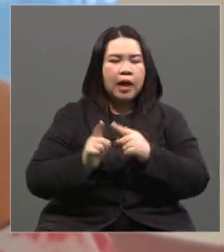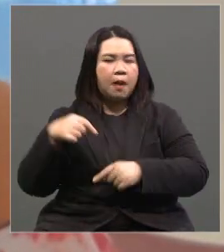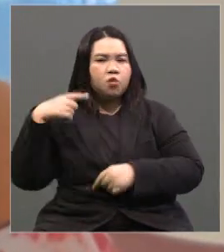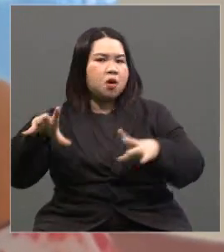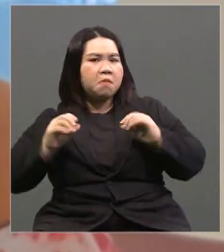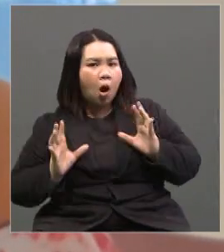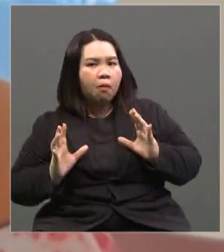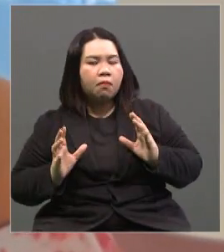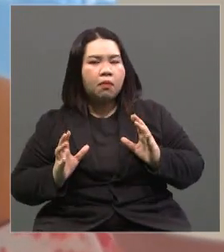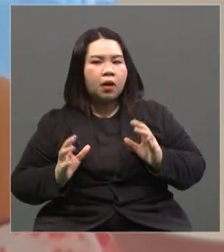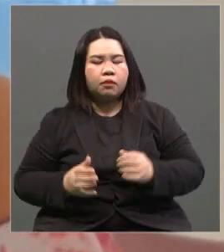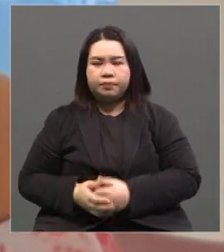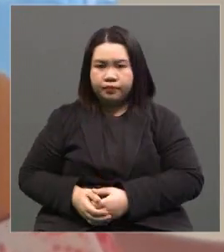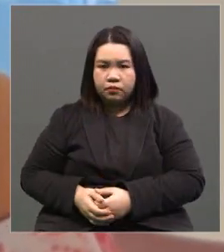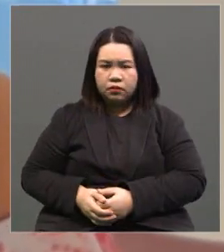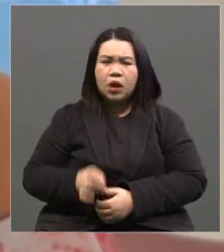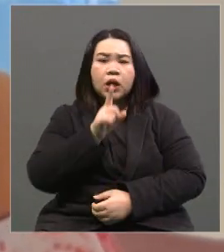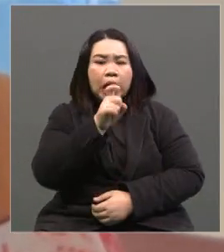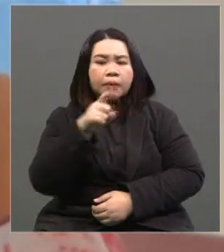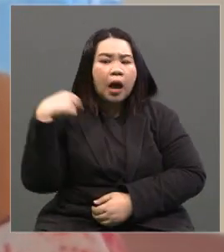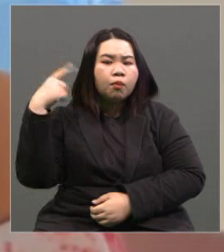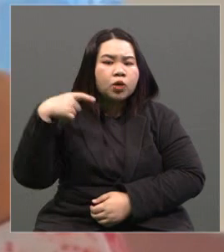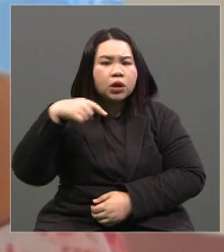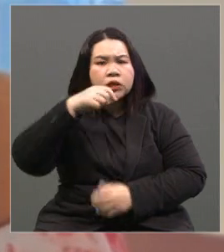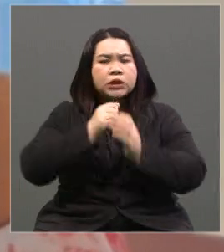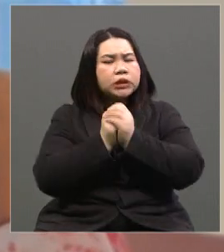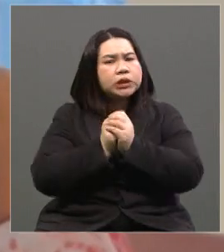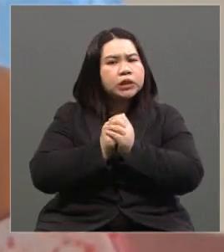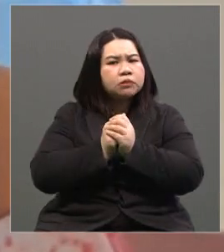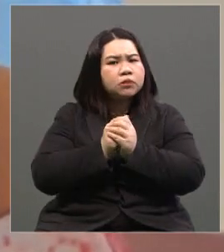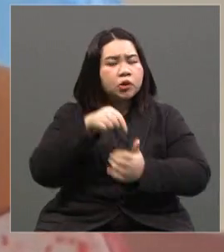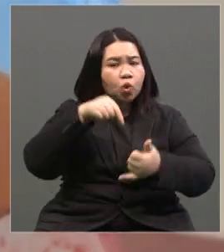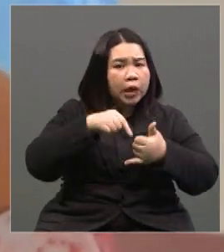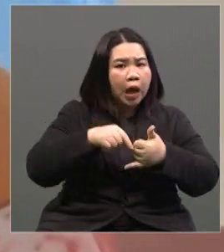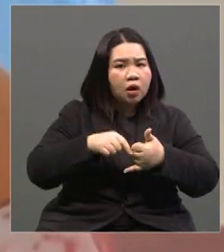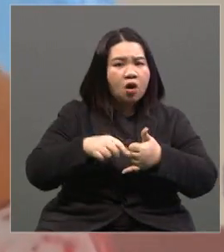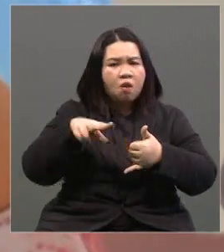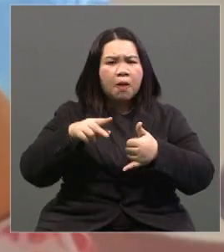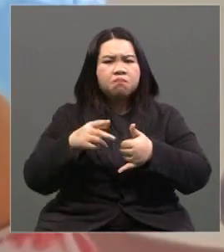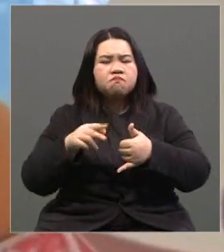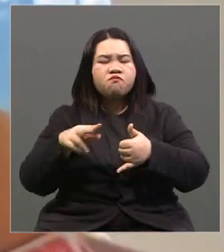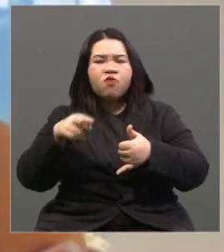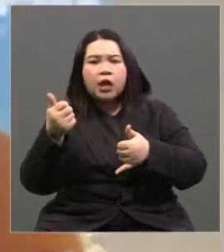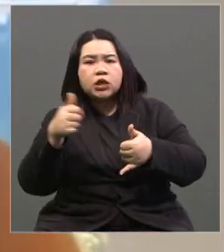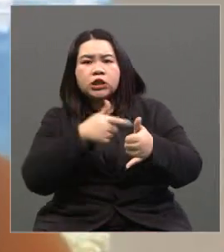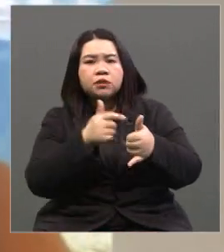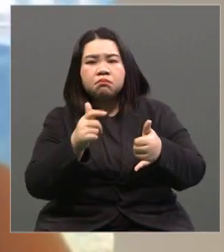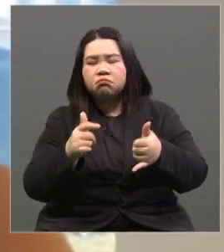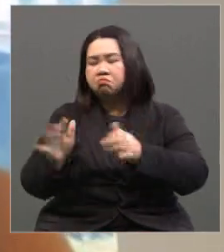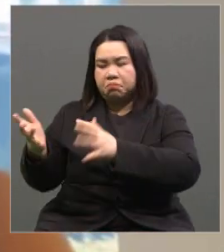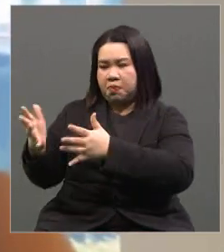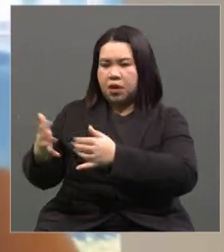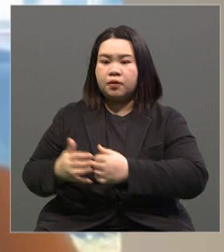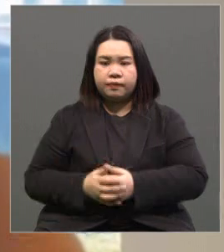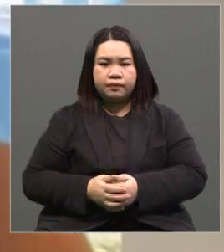นะครับมีแฟนเป็นคนอื่นไม่มีไม่มีไม่มีแฟน